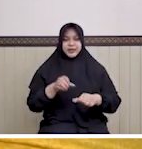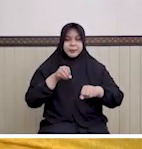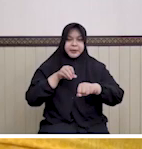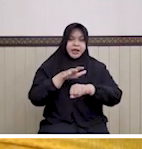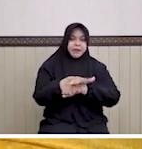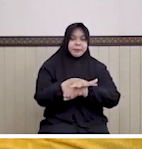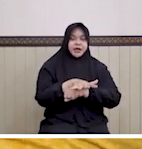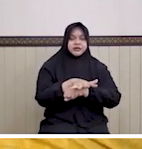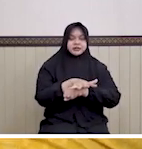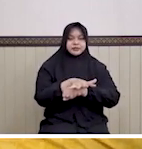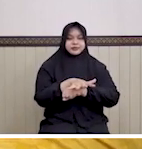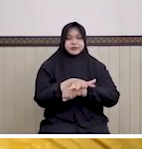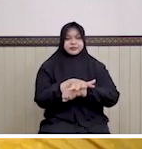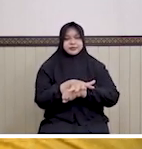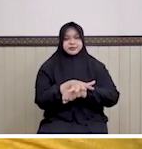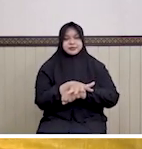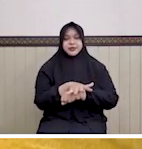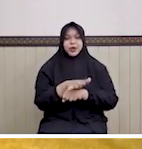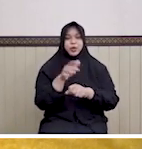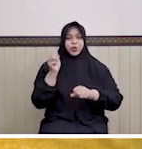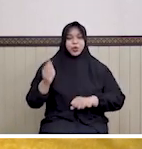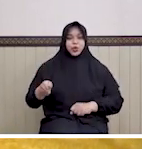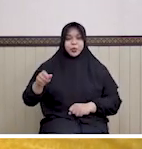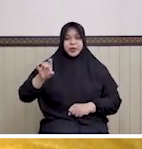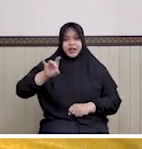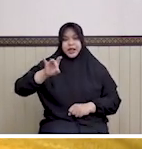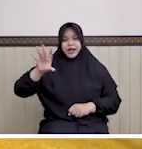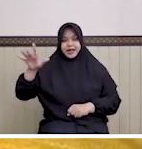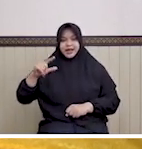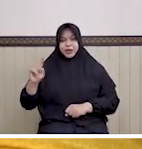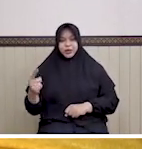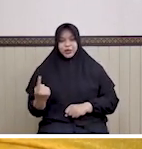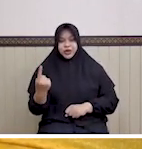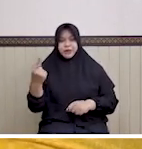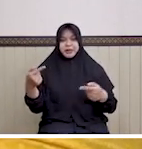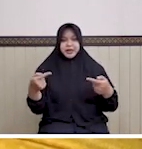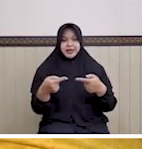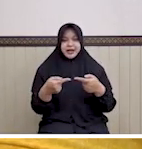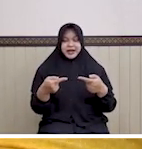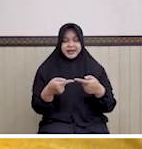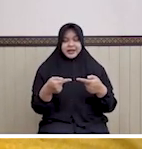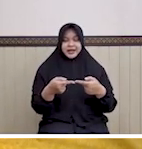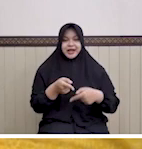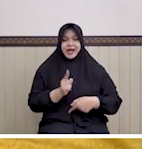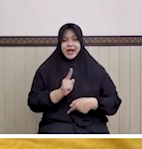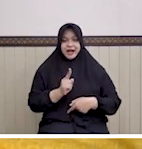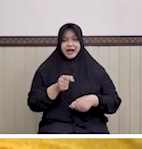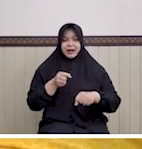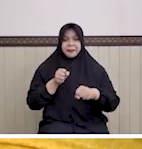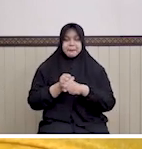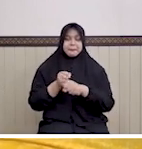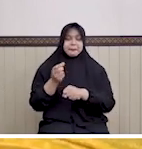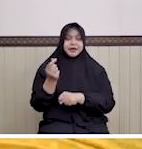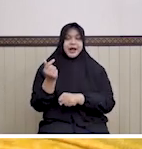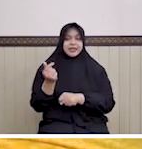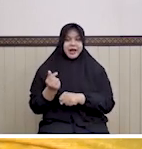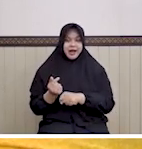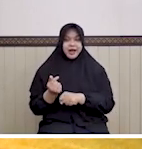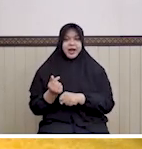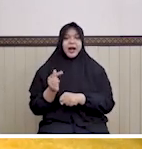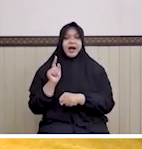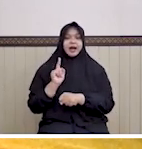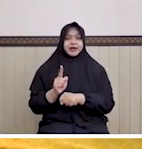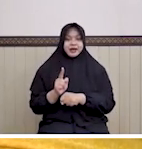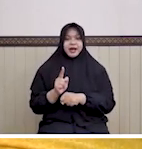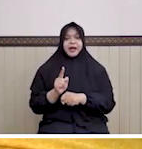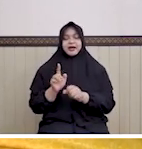pada hukum yang lain terutama terkait dengan hak keperdataan dia begitu Nah